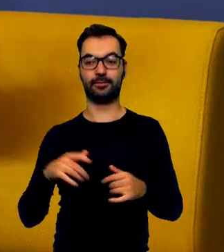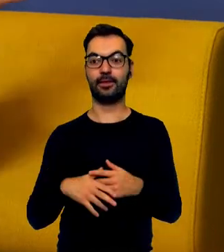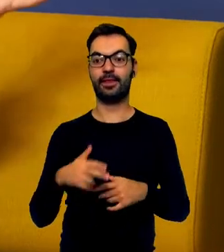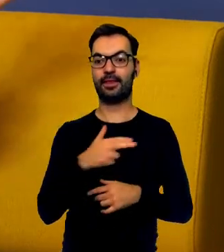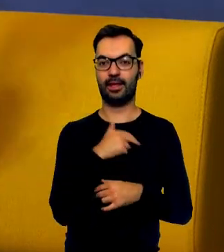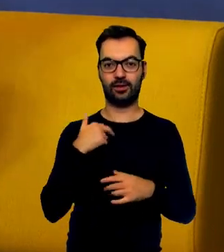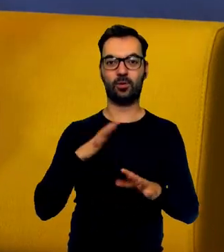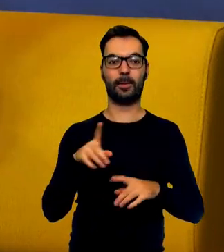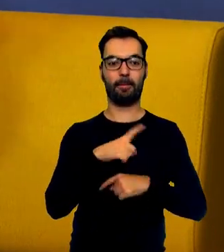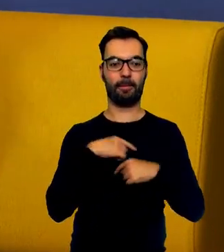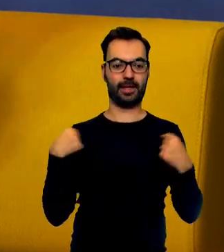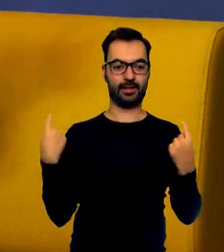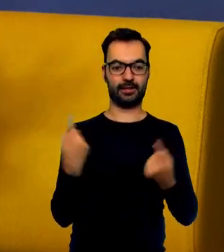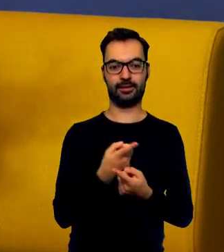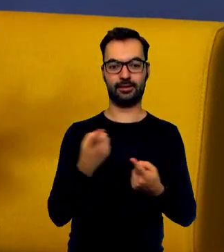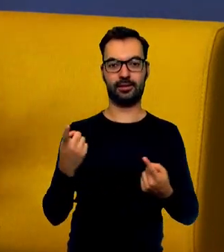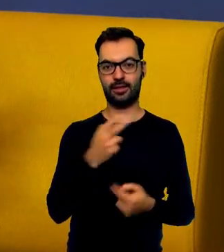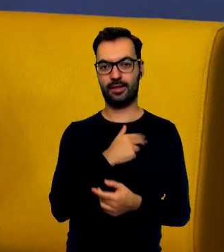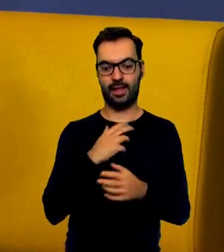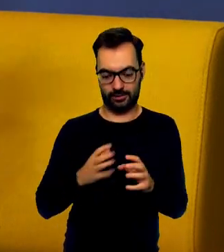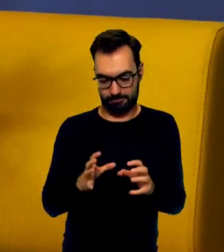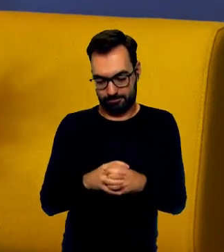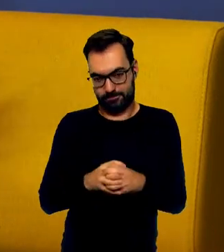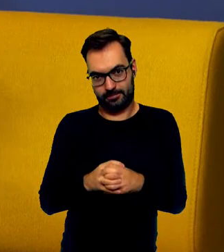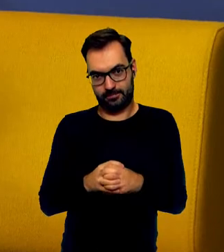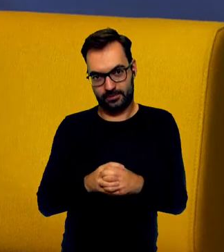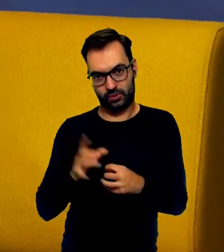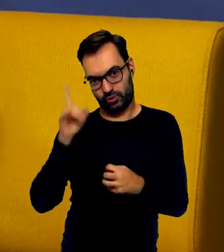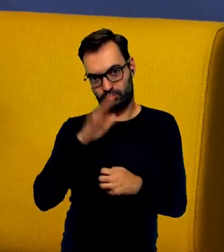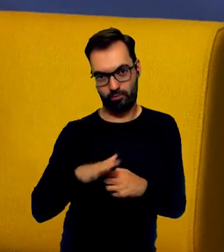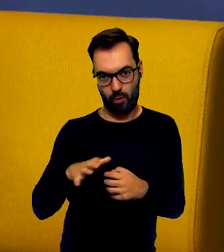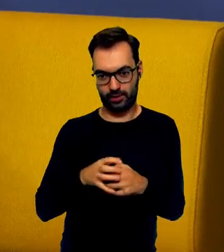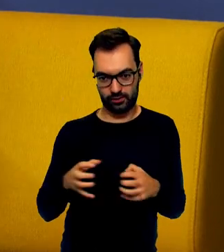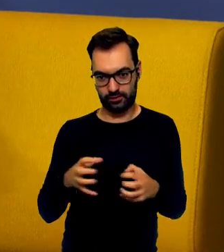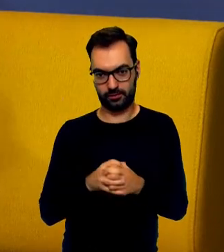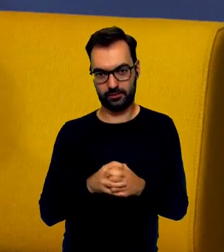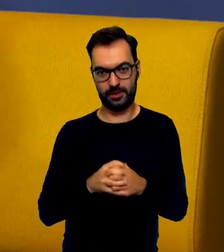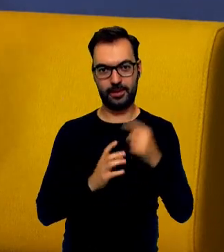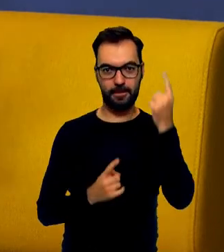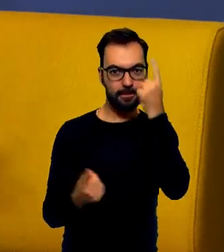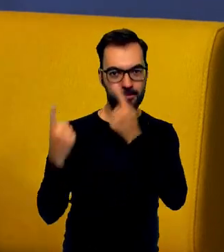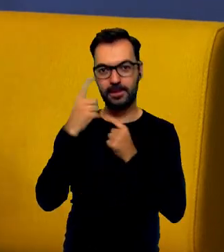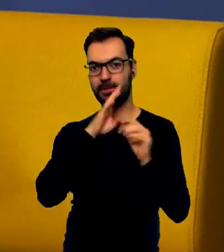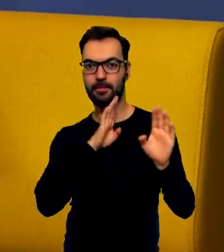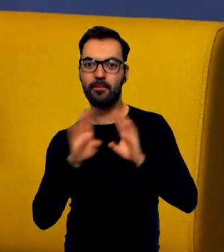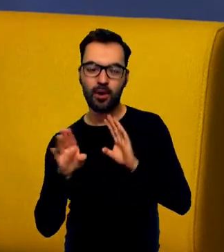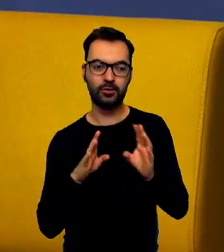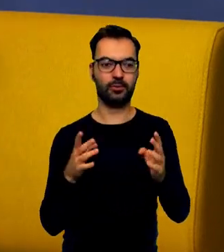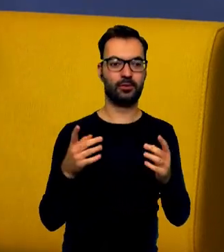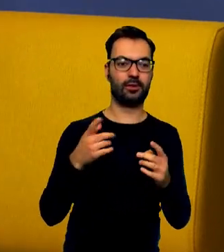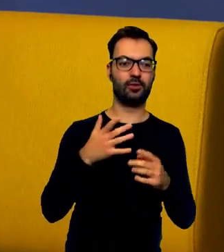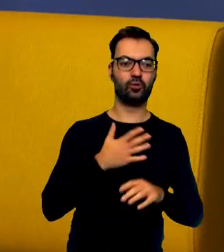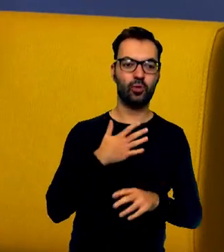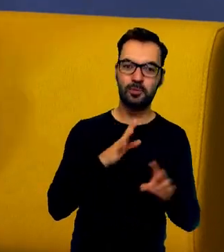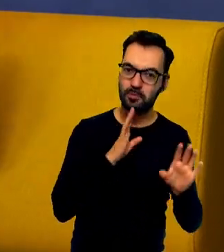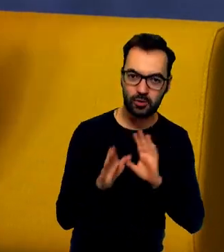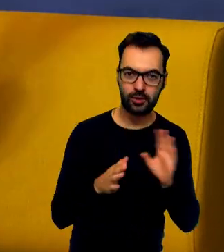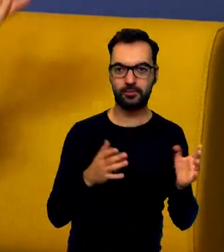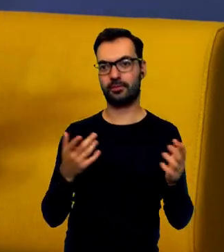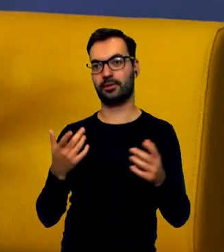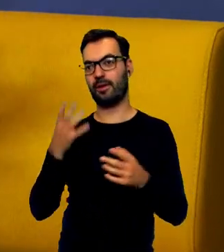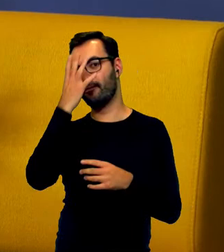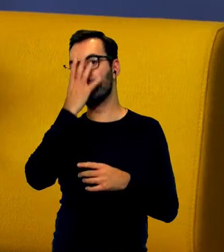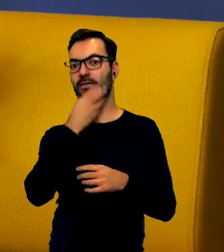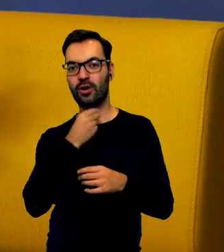Nasze, czyli my i właśnie nasza bańka, ta nasza społeczność, która myśli podobnie, sądzi podobnie, nie